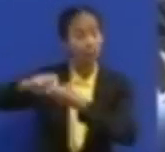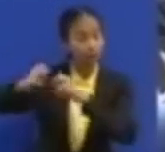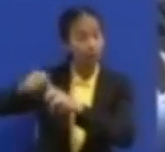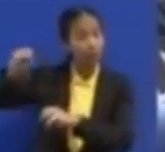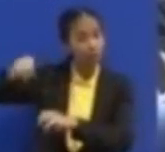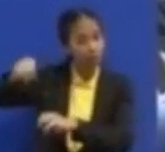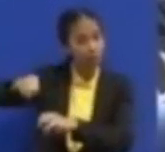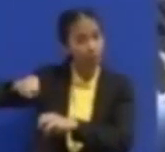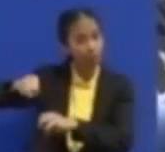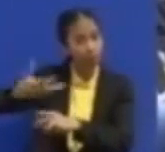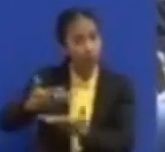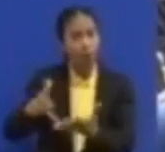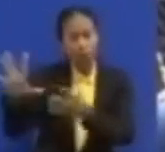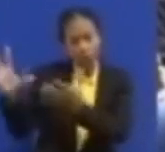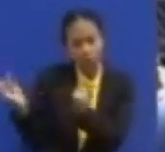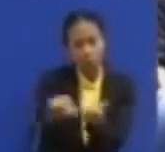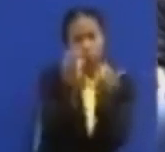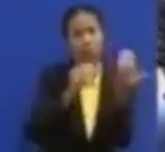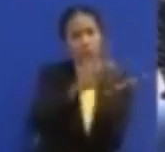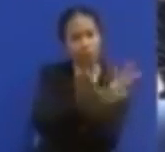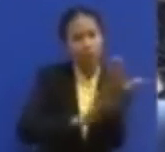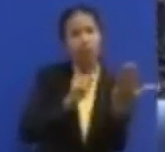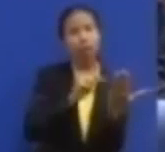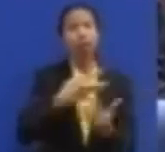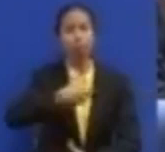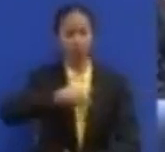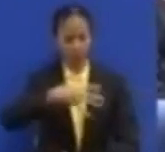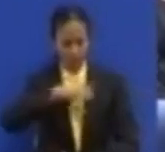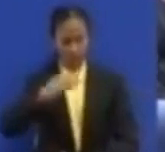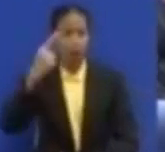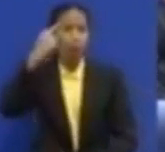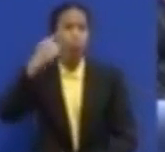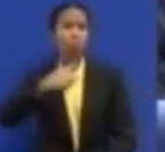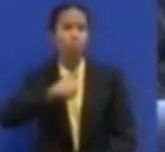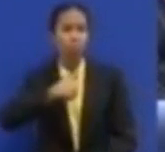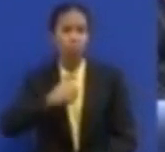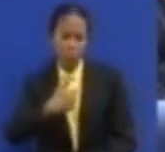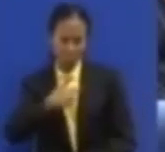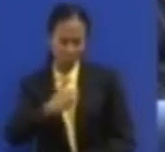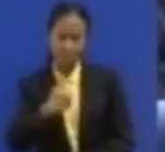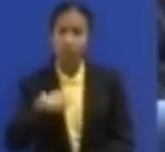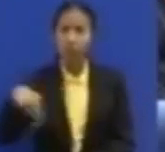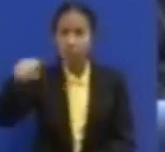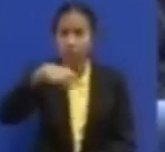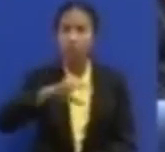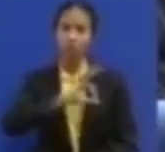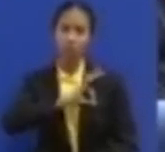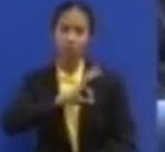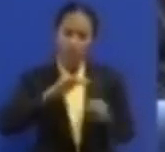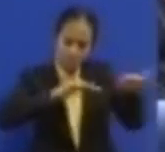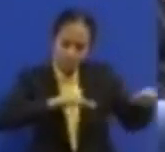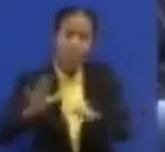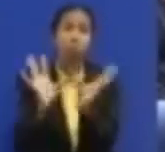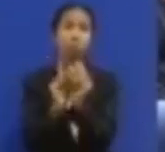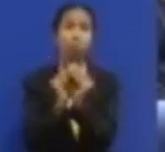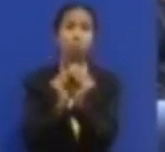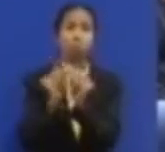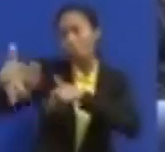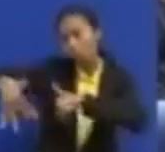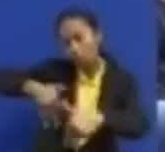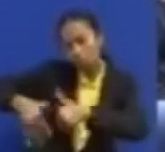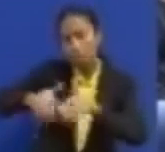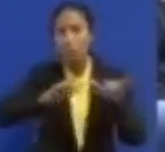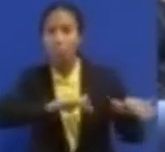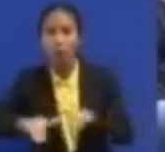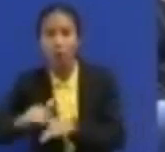หาของประเทศเราอยากรู้ผมมั่นใจว่าวันนี้สมาชิกส่วนใหญ่พร้อมประชาชนพร้อม